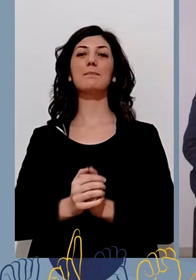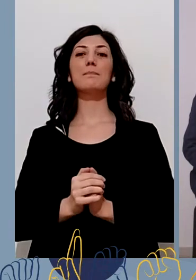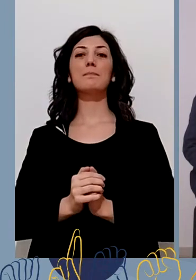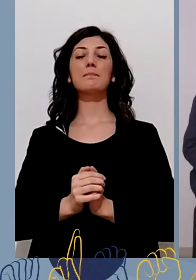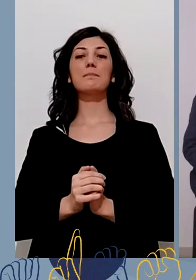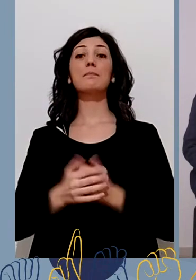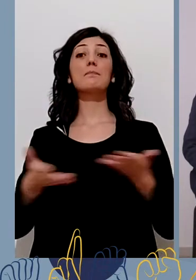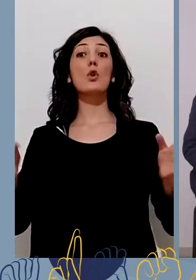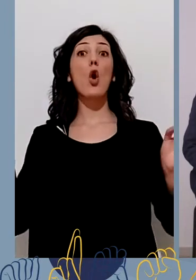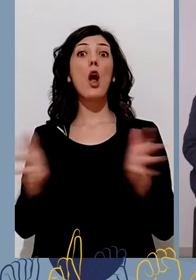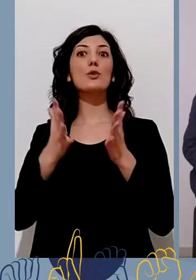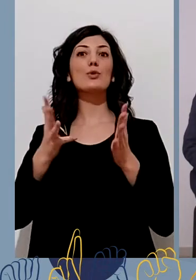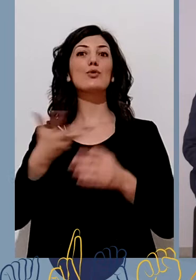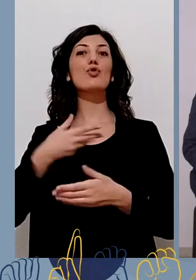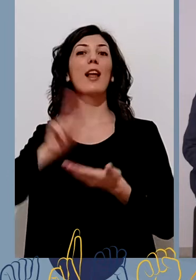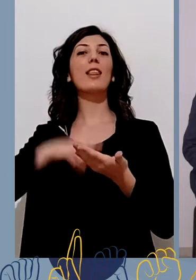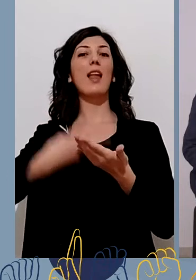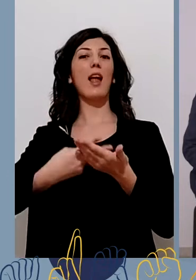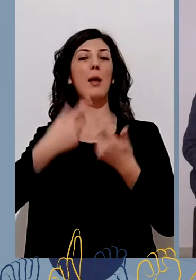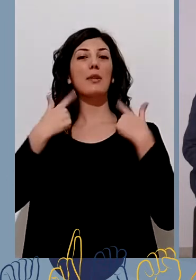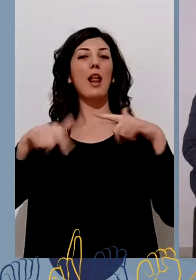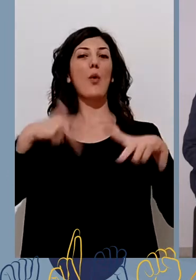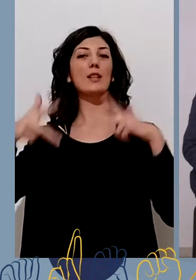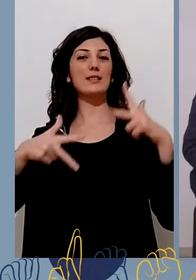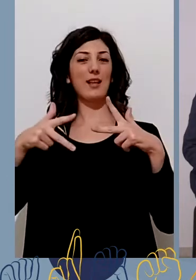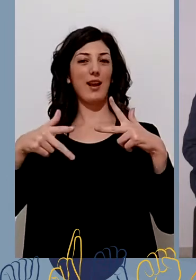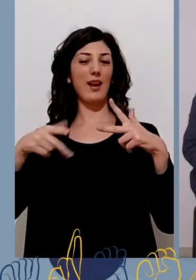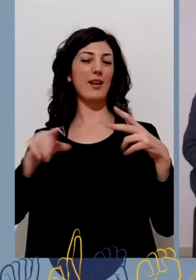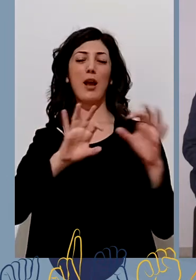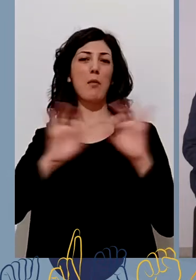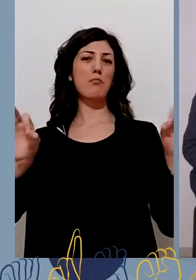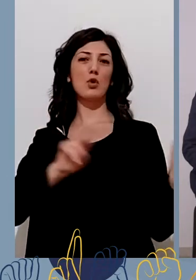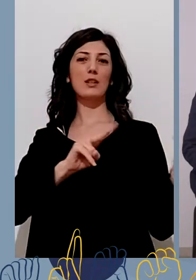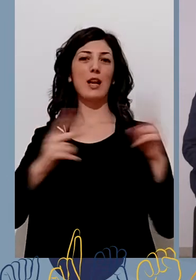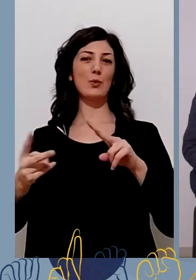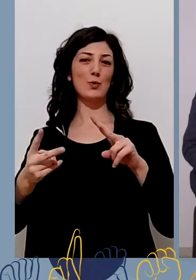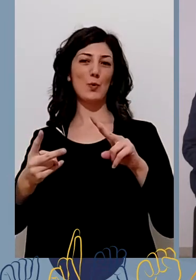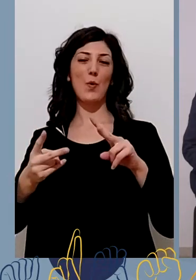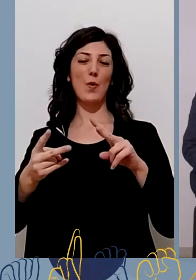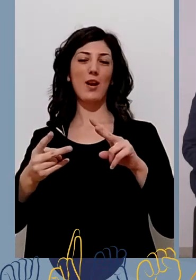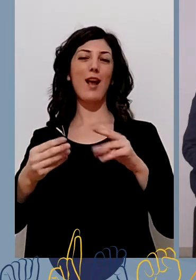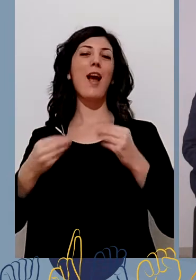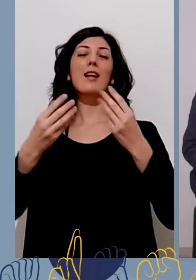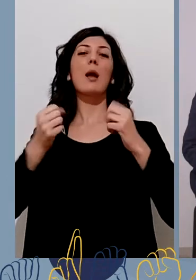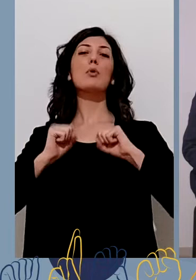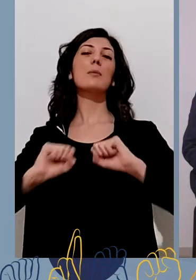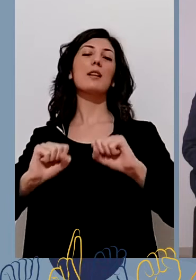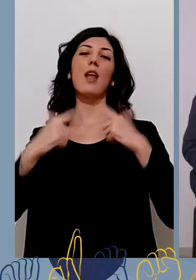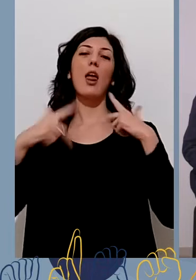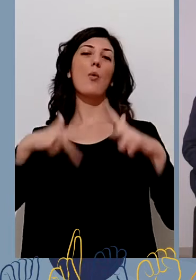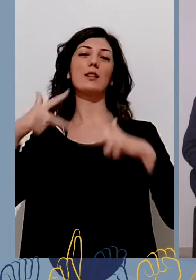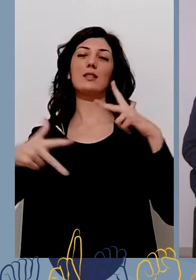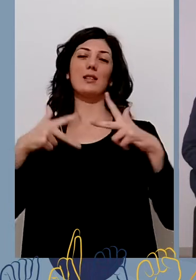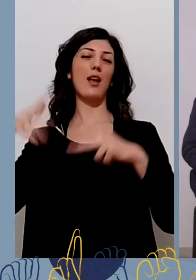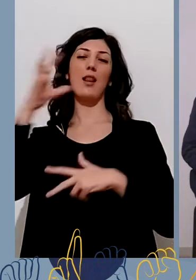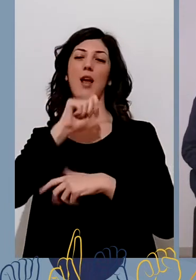anche un interprete dei segni che ci diciamo, permetterà di poter interagire anche attraverso la lingua dei segni. Questo perché? Perché